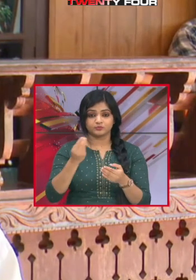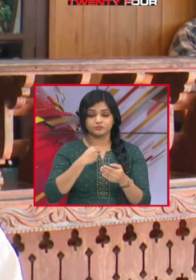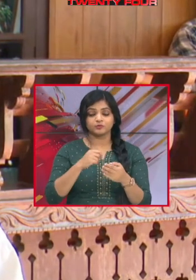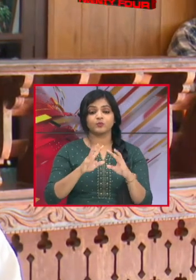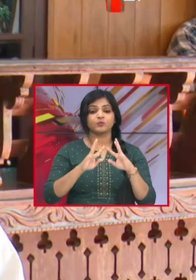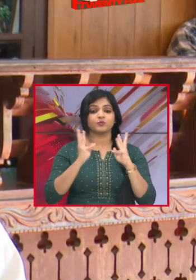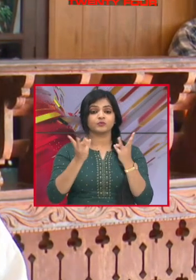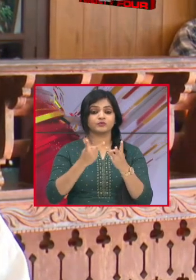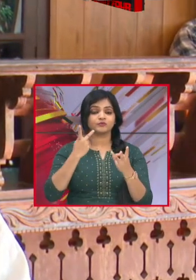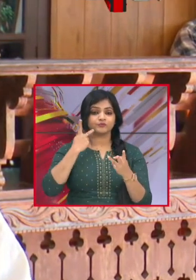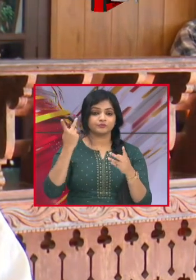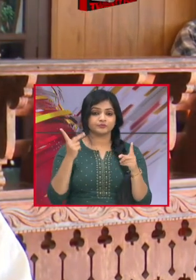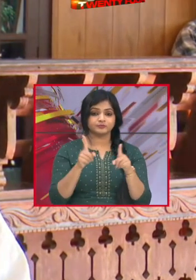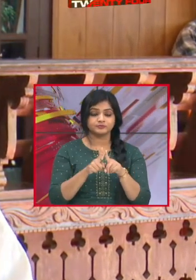ഒരു